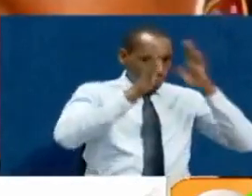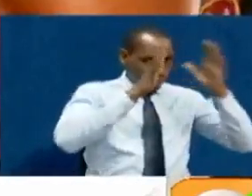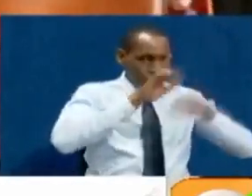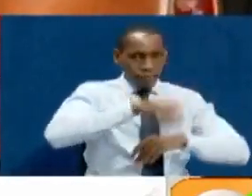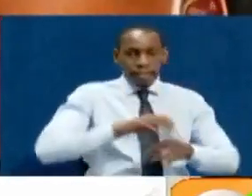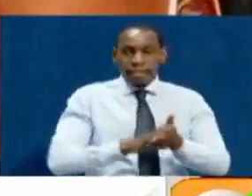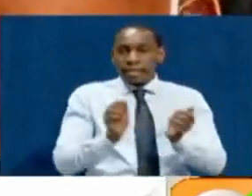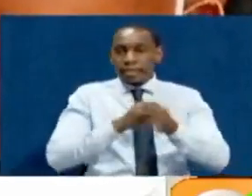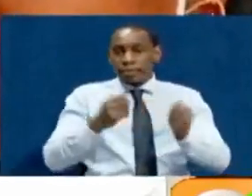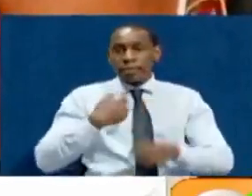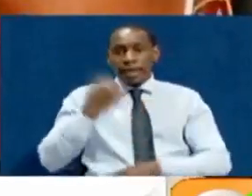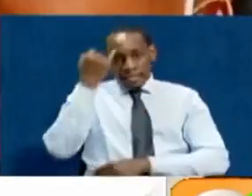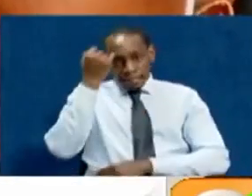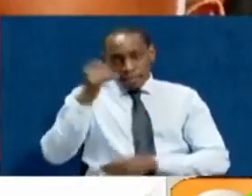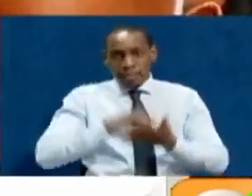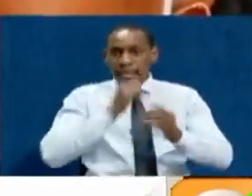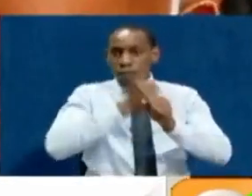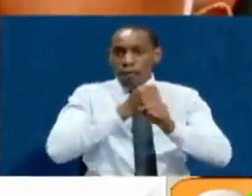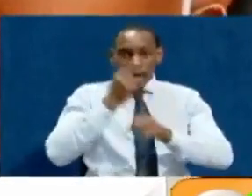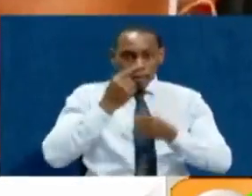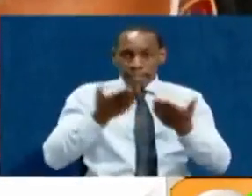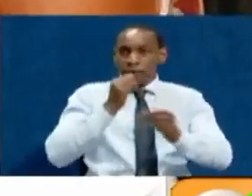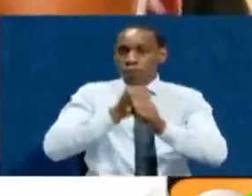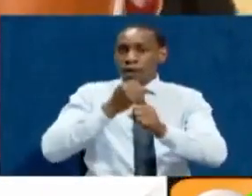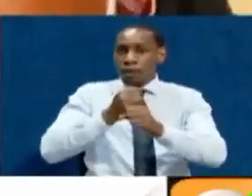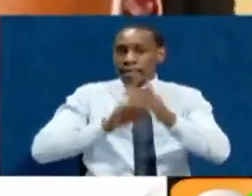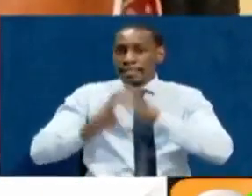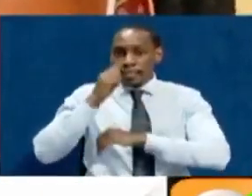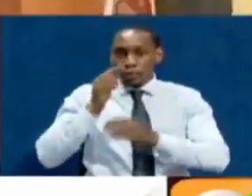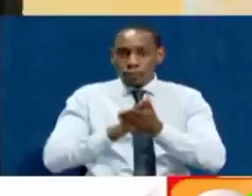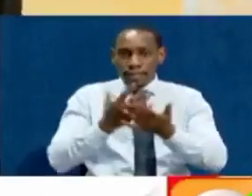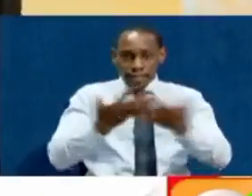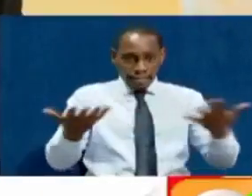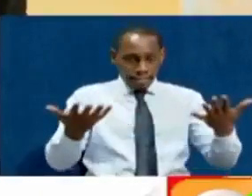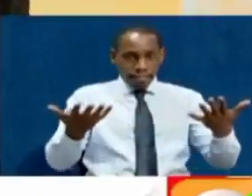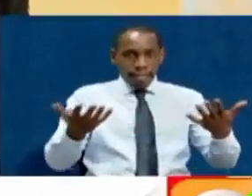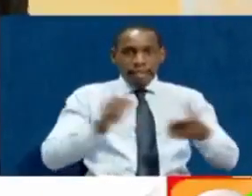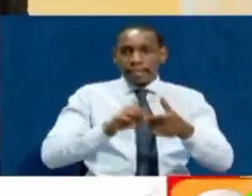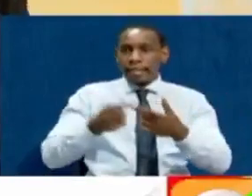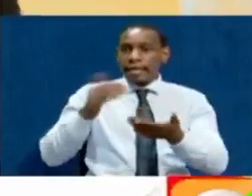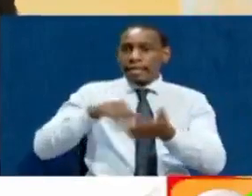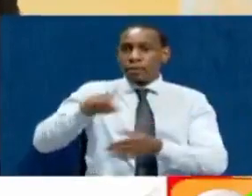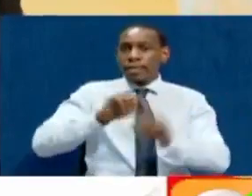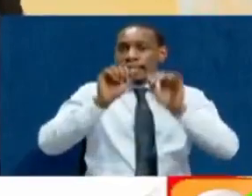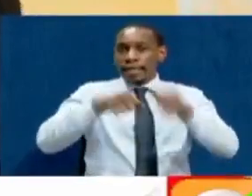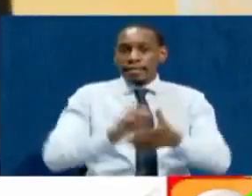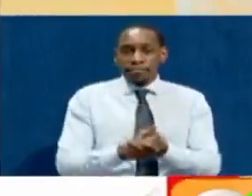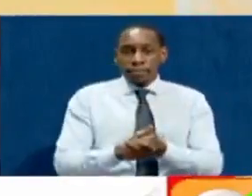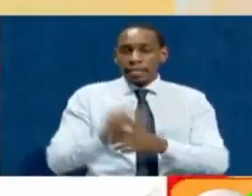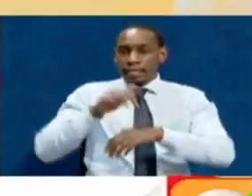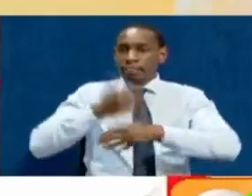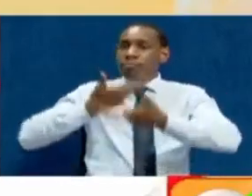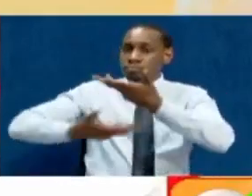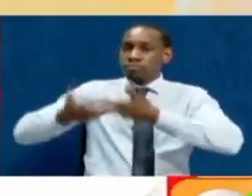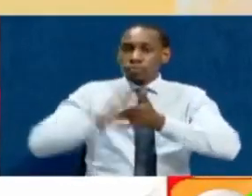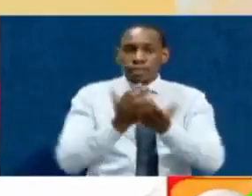couldn't imagine working at home. Now we are working at home with such furniture. Then again, we are able to spend time with